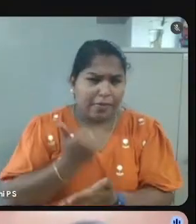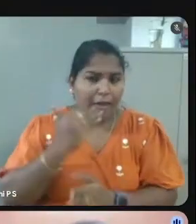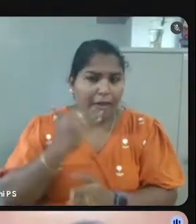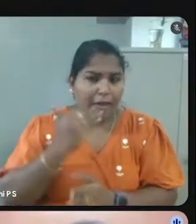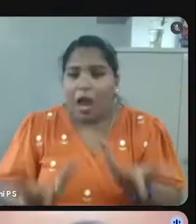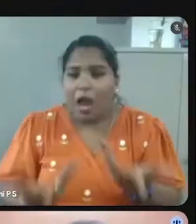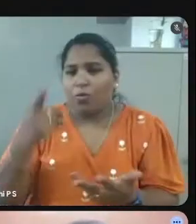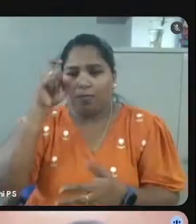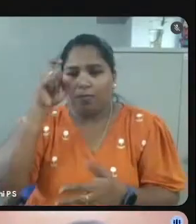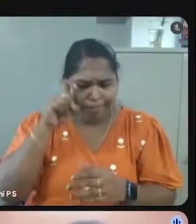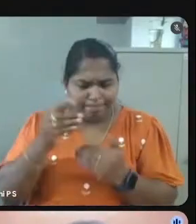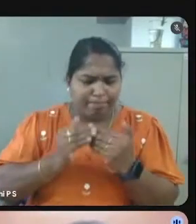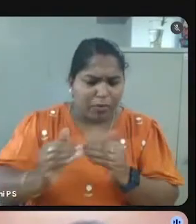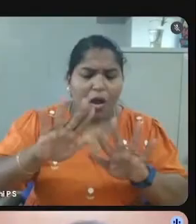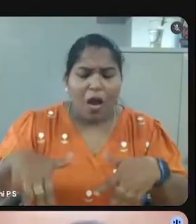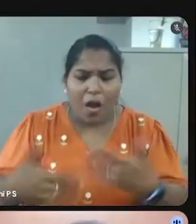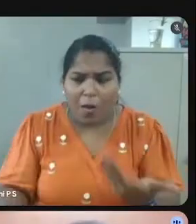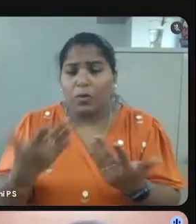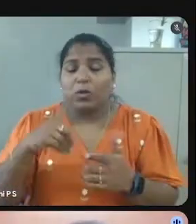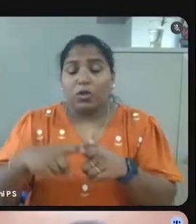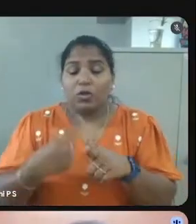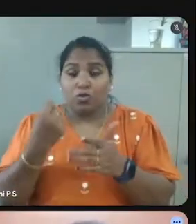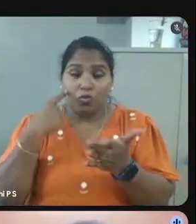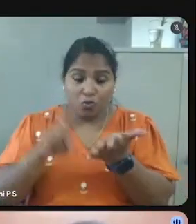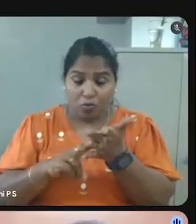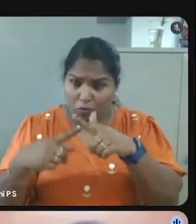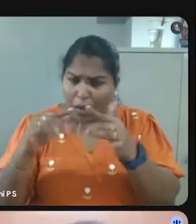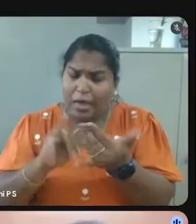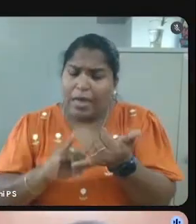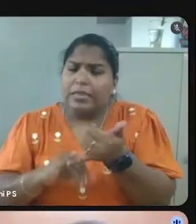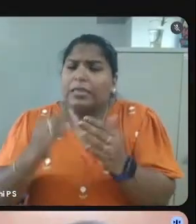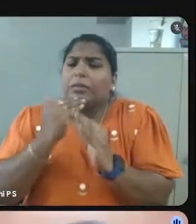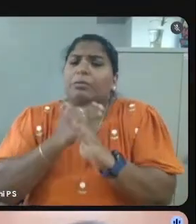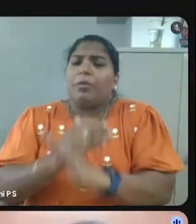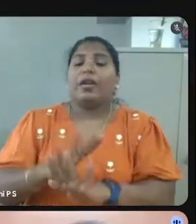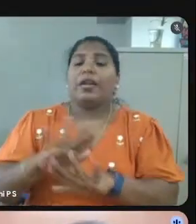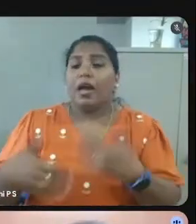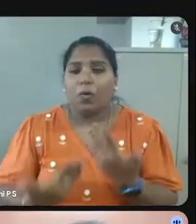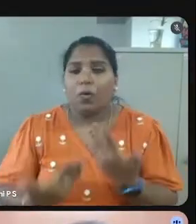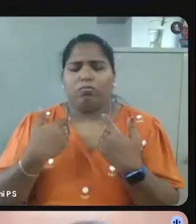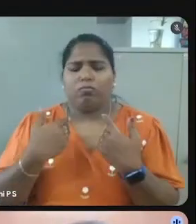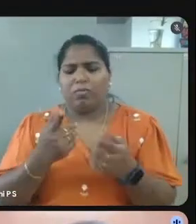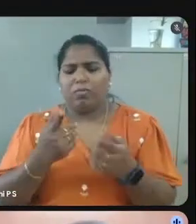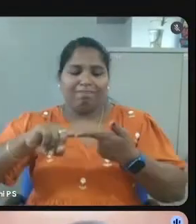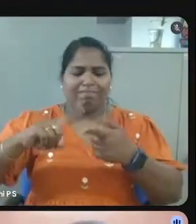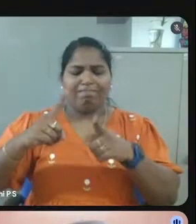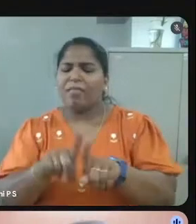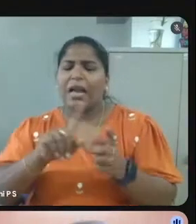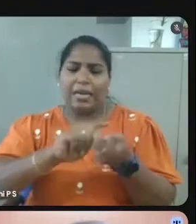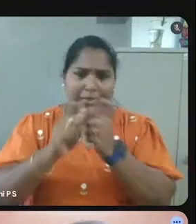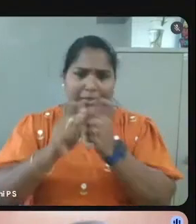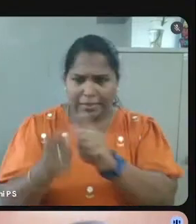ആക്ടിവിറ്റി കണ്ടിന്യൂ ചെയ്യാൻ പറ്റും, ജോയിന്റ്സ് എങ്ങനെ പ്രൊട്ടക്ട് ചെയ്ത് വെക്കാൻ പറ്റും, വേറെ എന്തെങ്കിലും ഡിഫറെന്റ് പൊസിഷൻസിലൂടെ ഈ ആക്ടിവിറ്റി കംപ്ലീറ്റ് ചെയ്യാൻ പറ്റുമോ